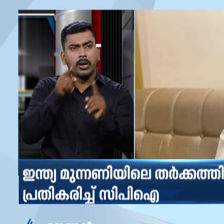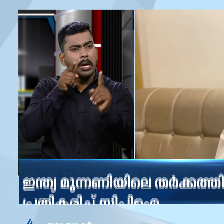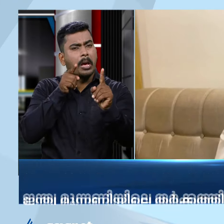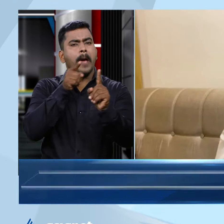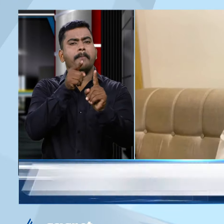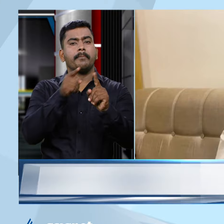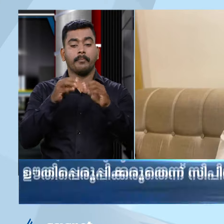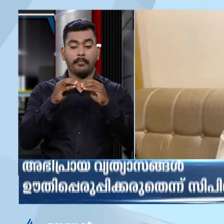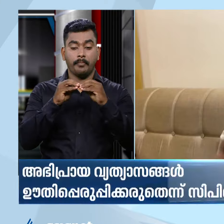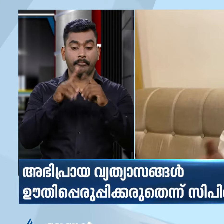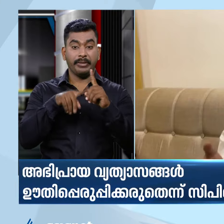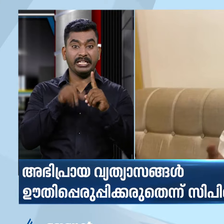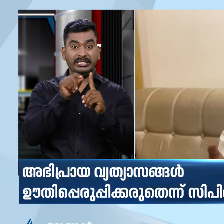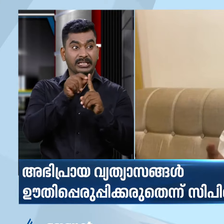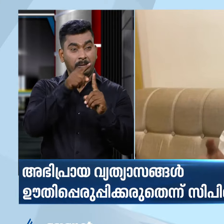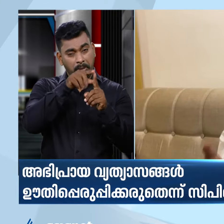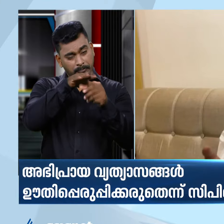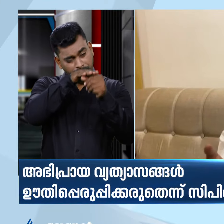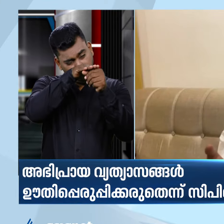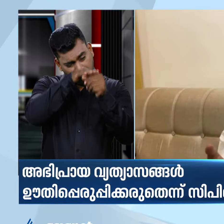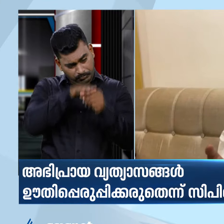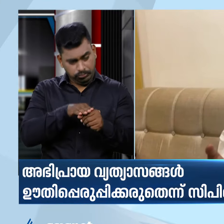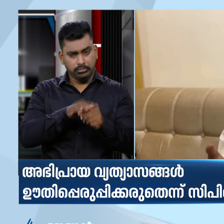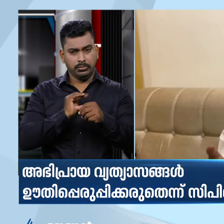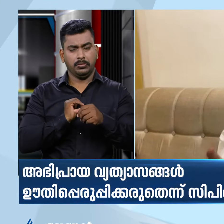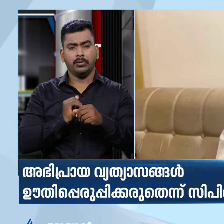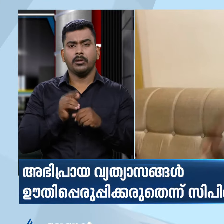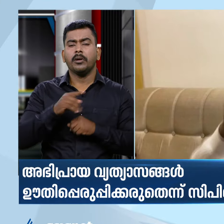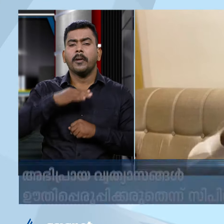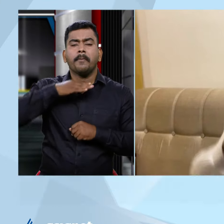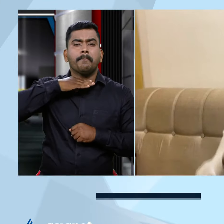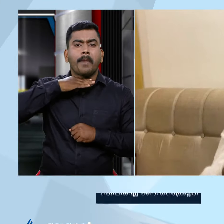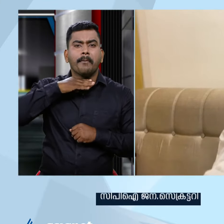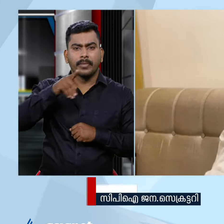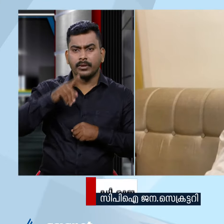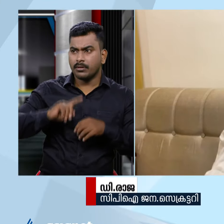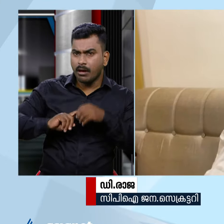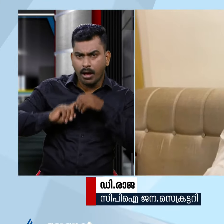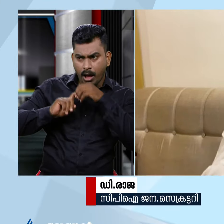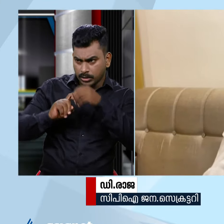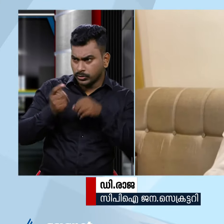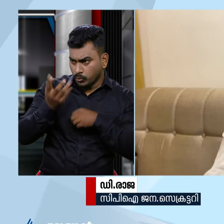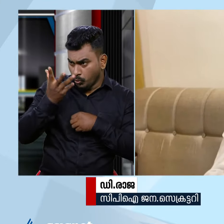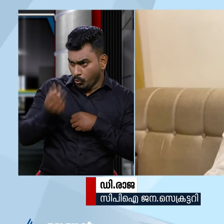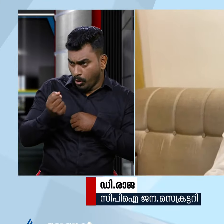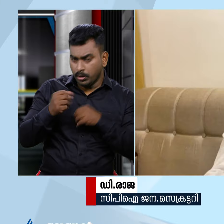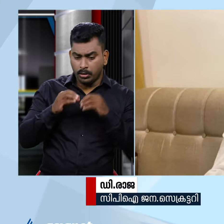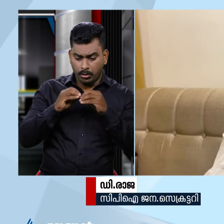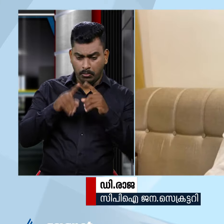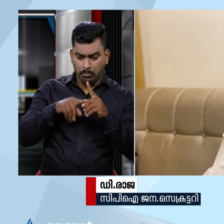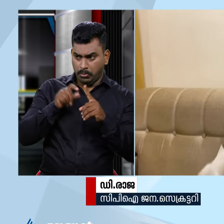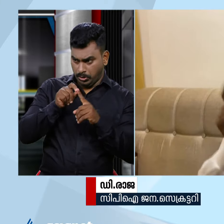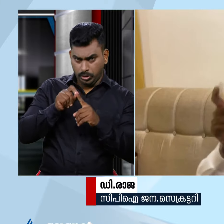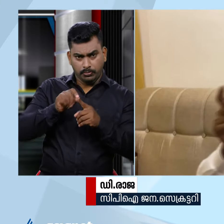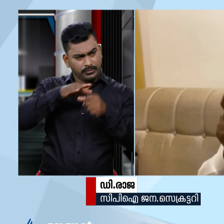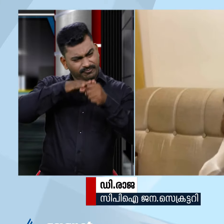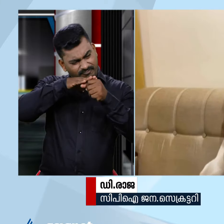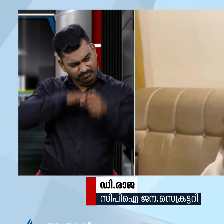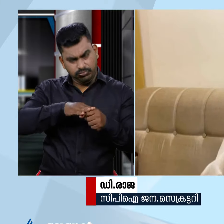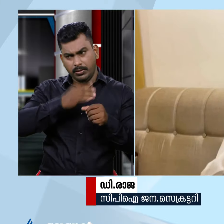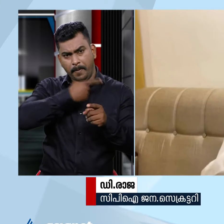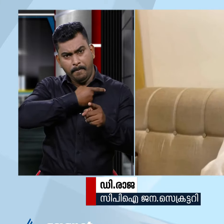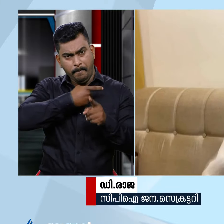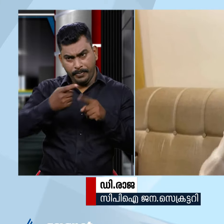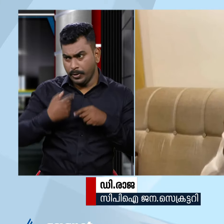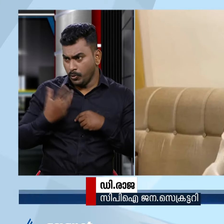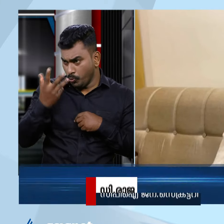If you ask about Madam Mamata Banerjee, you must ask her whether she is committed to that primary objective